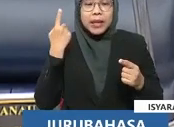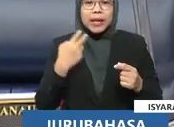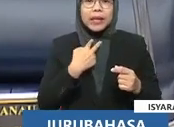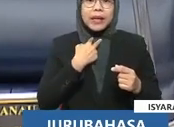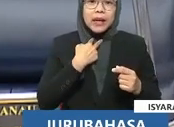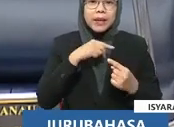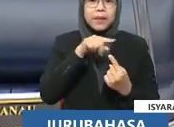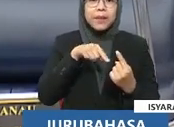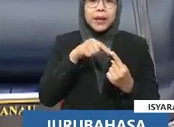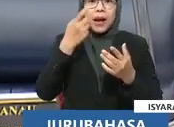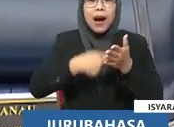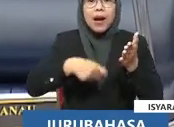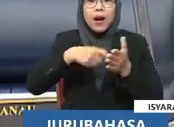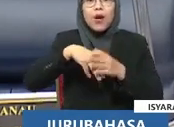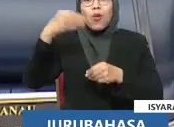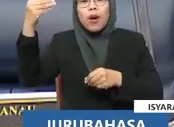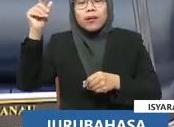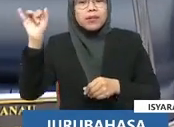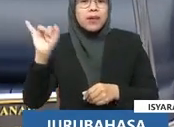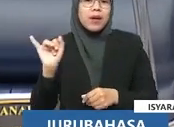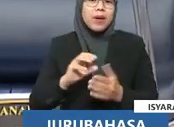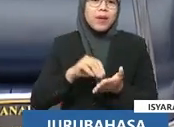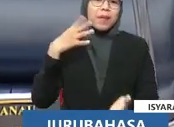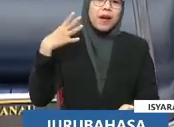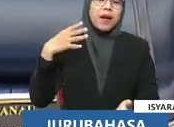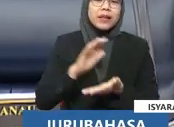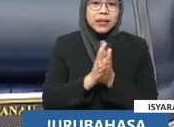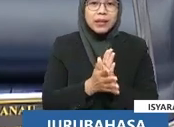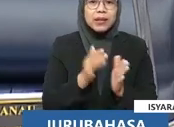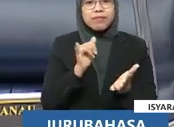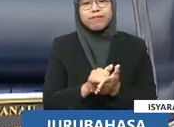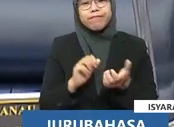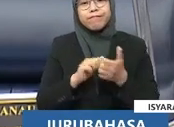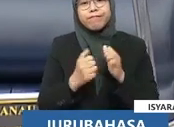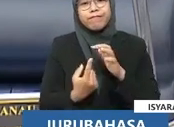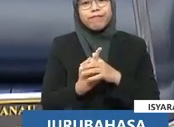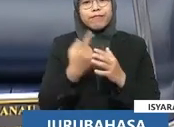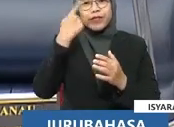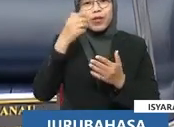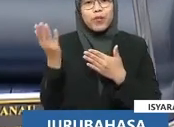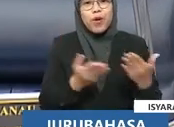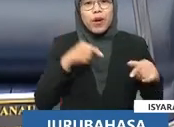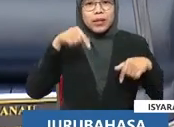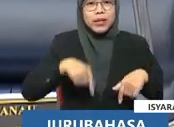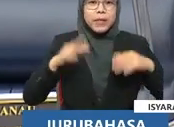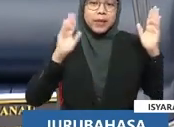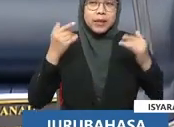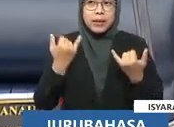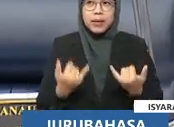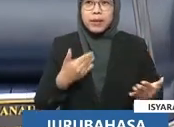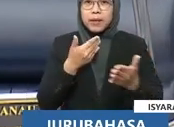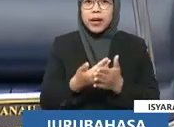kepada kita ialah kerana harga di luar pun juga agak mahal. Jadi ini menyebabkan masalah untuk nak bawa masuk ke sini. Dan saya dapatkan setakat